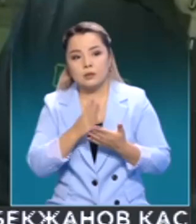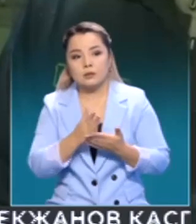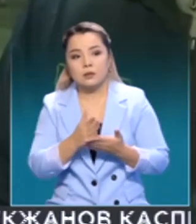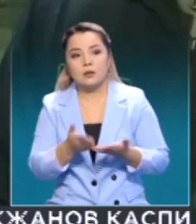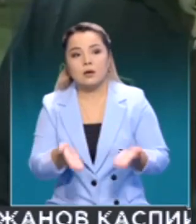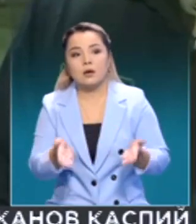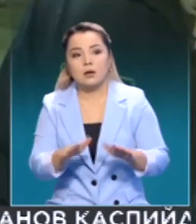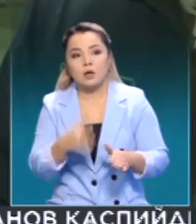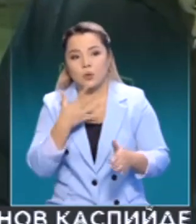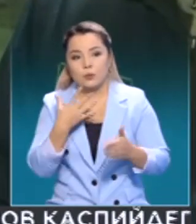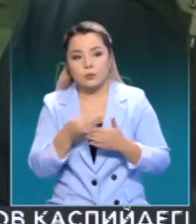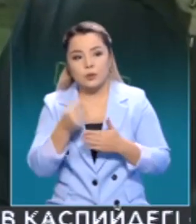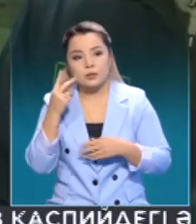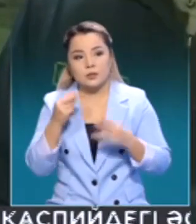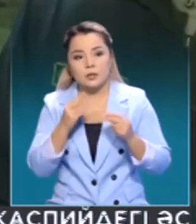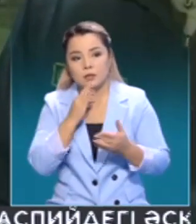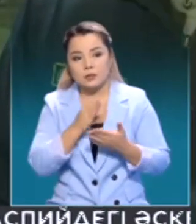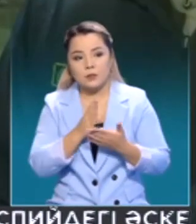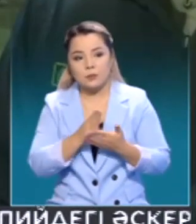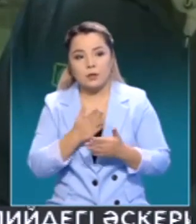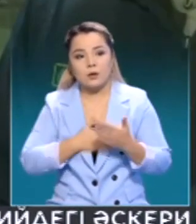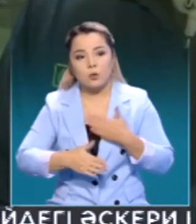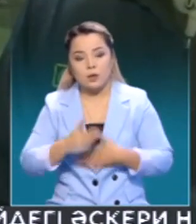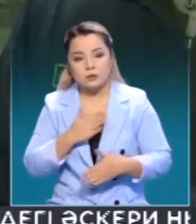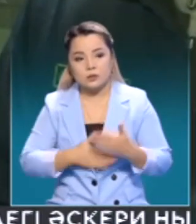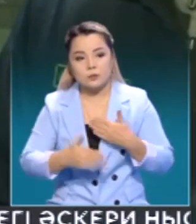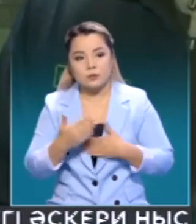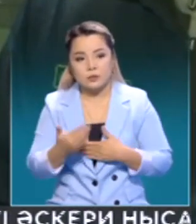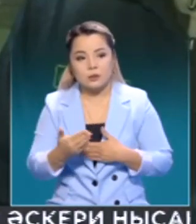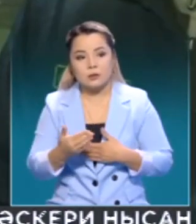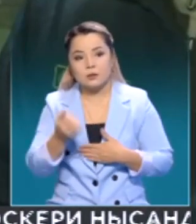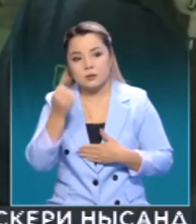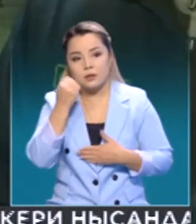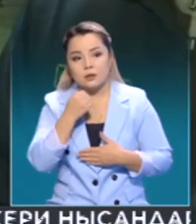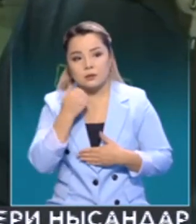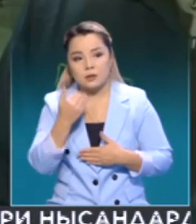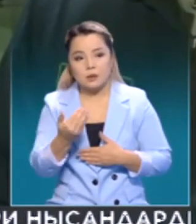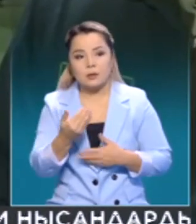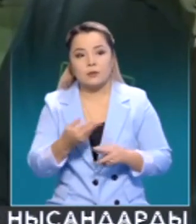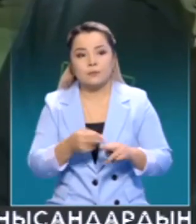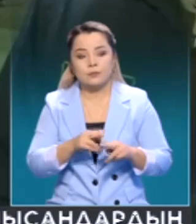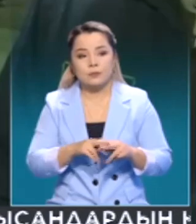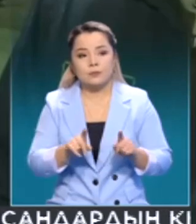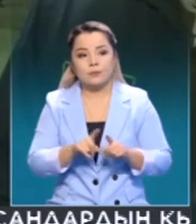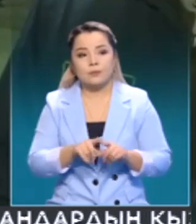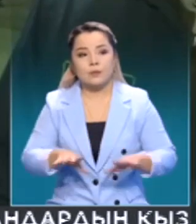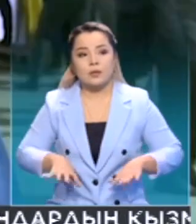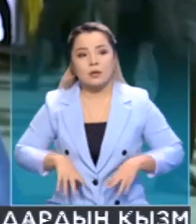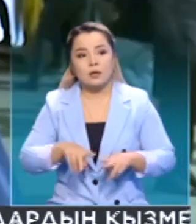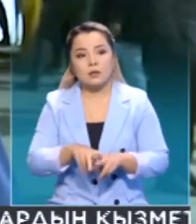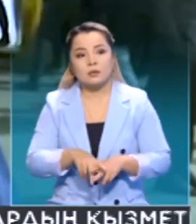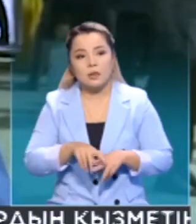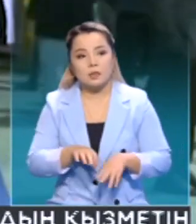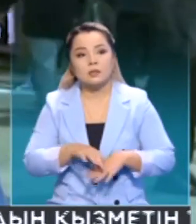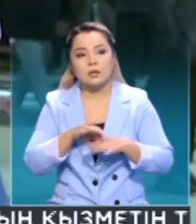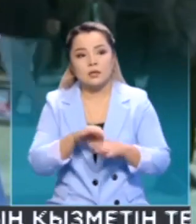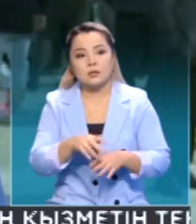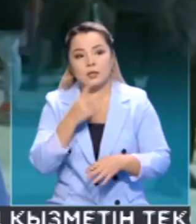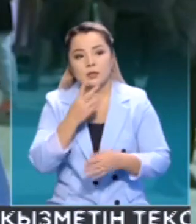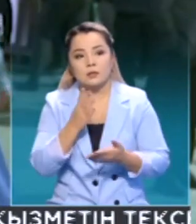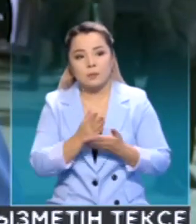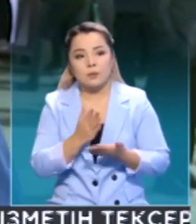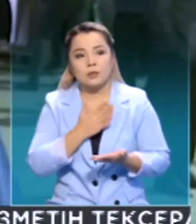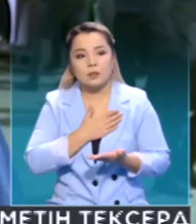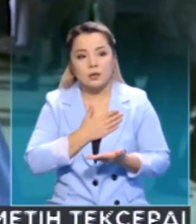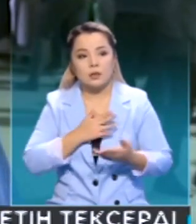деп есептейміз өзімізді. Қуаныштымыз, Аллаға шүкір, аттарымыз аман есен келді, жеткізді. Елордамыздан